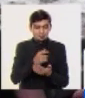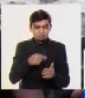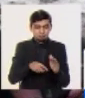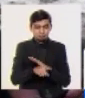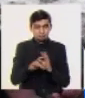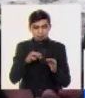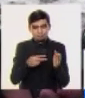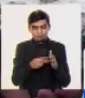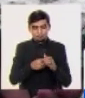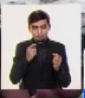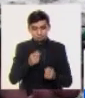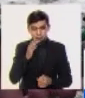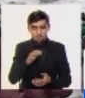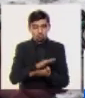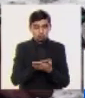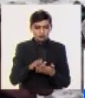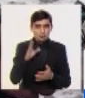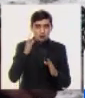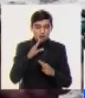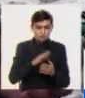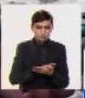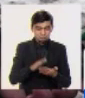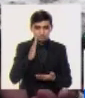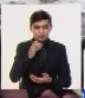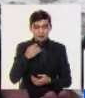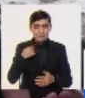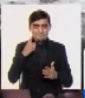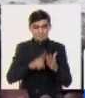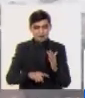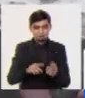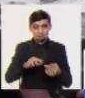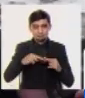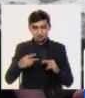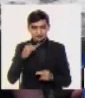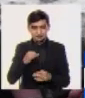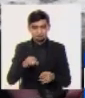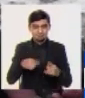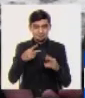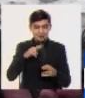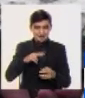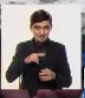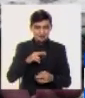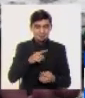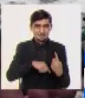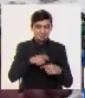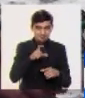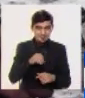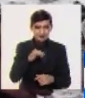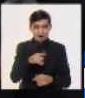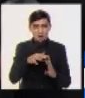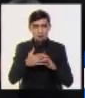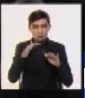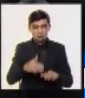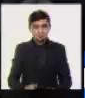для них снижается, будет чисто, улучшится экология. И мы верим, что это внесет значительный вклад в развитие предпринимательства в этих